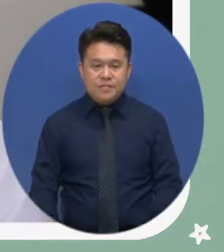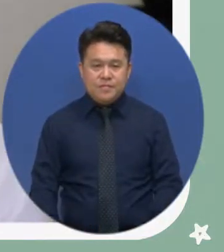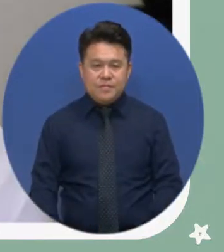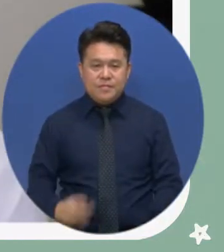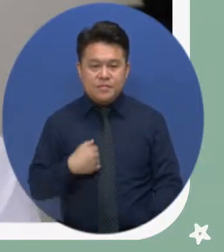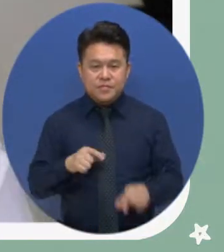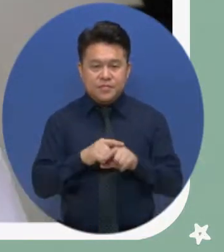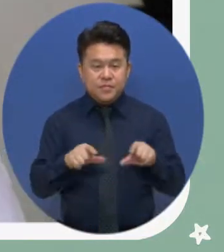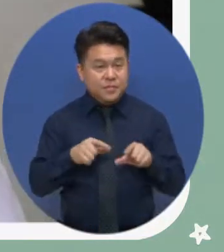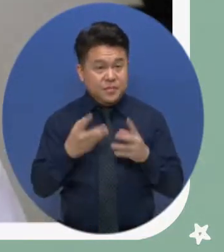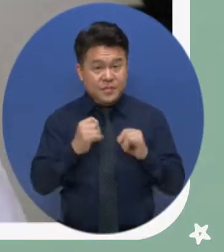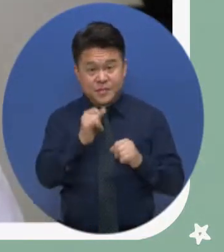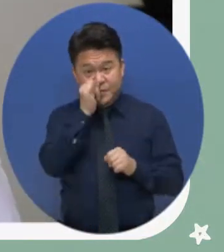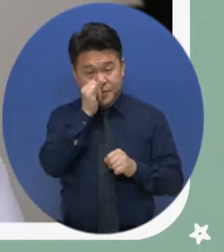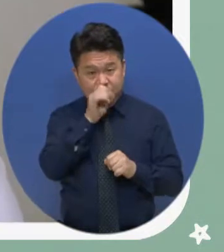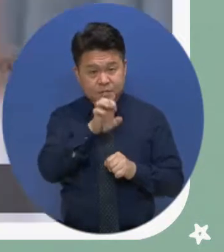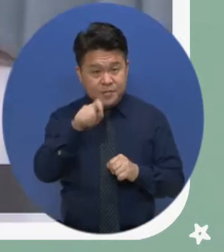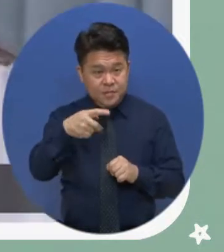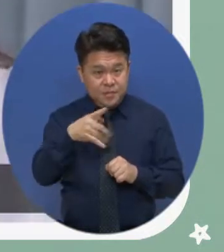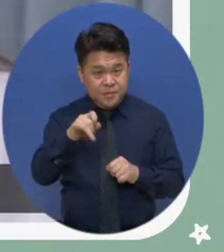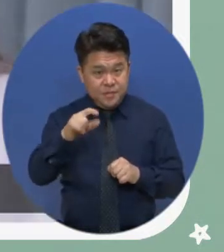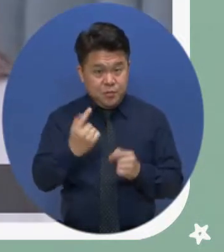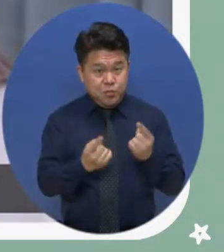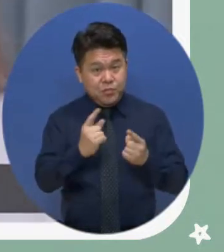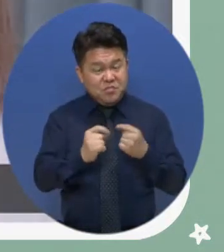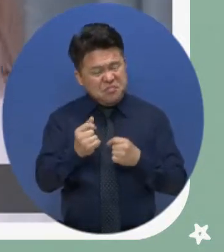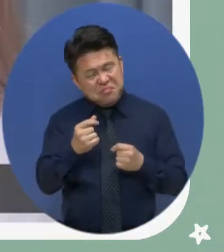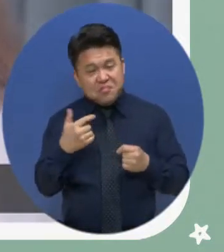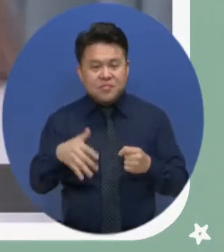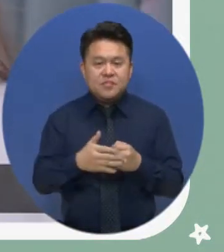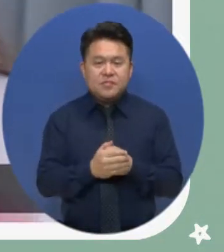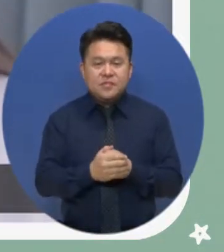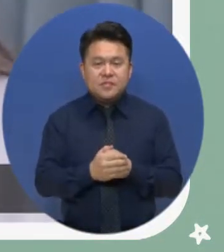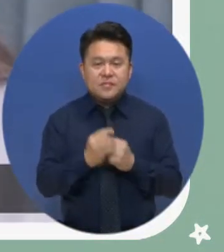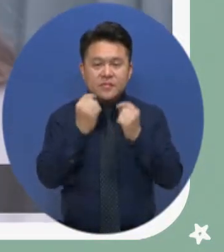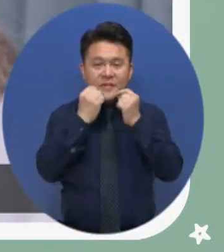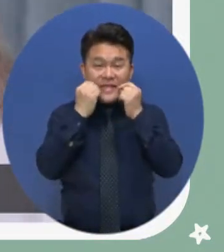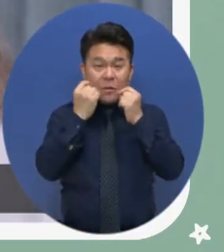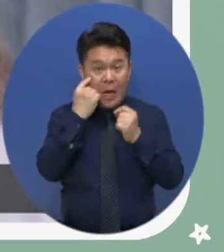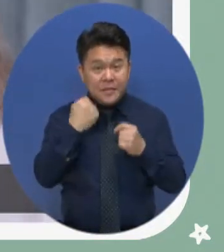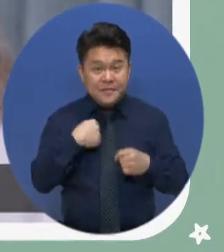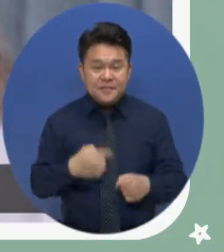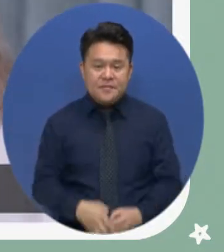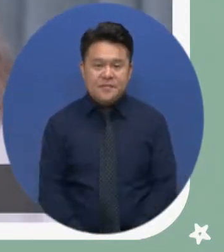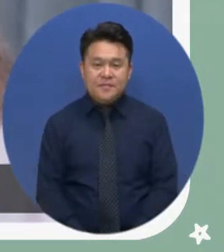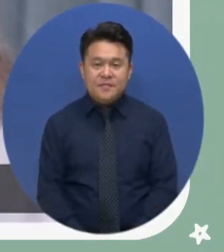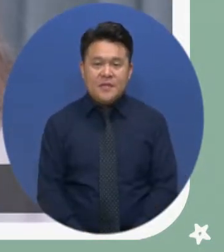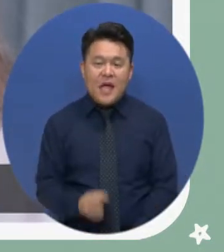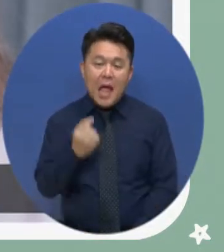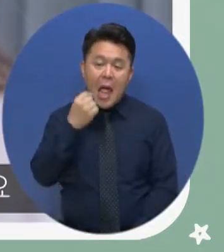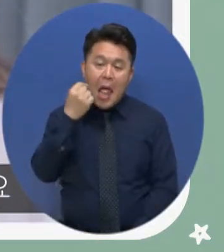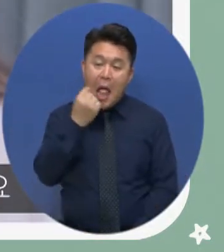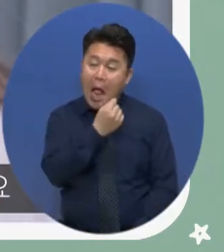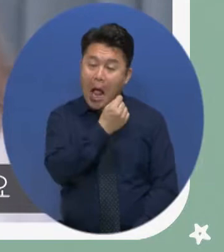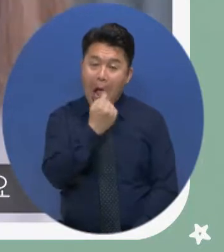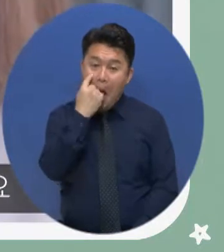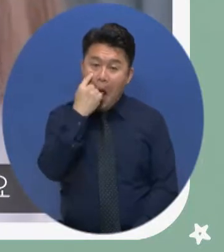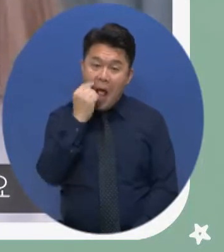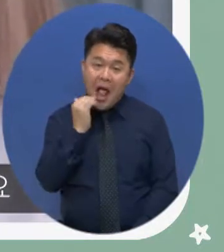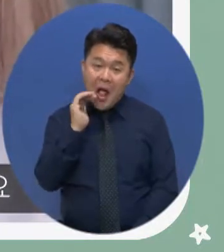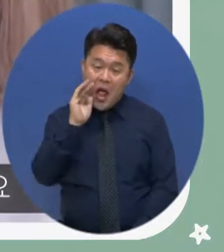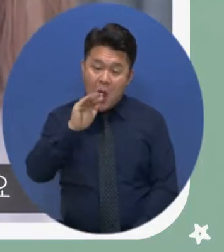즐겨 바르는 파운데이션보다 좀 묽은 편인데 그리고 입꼬리를 살짝 올려볼까요? 살짝 이런 식으로